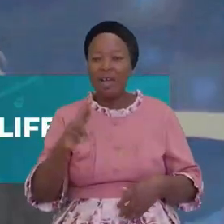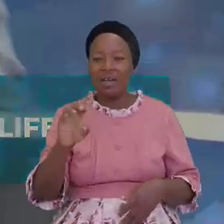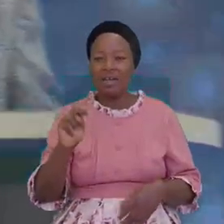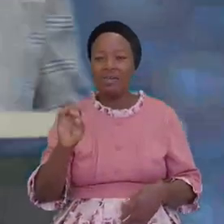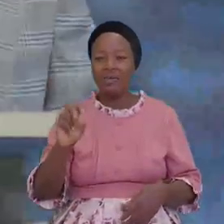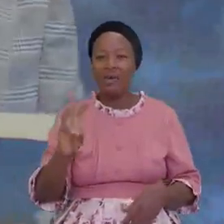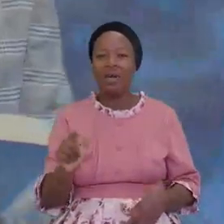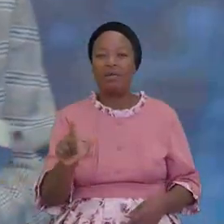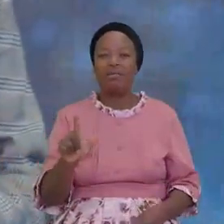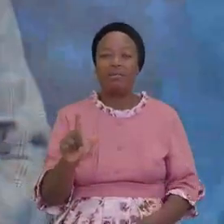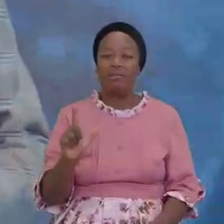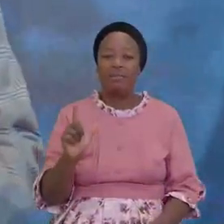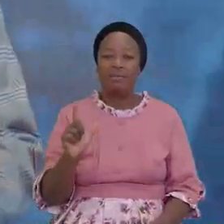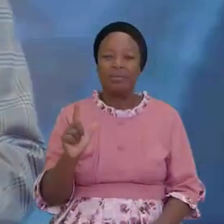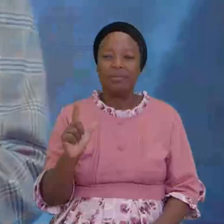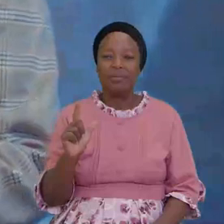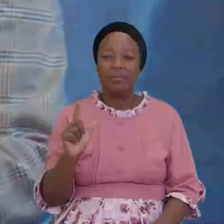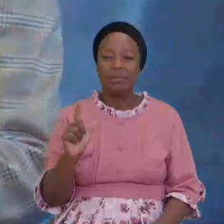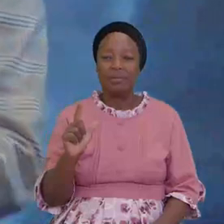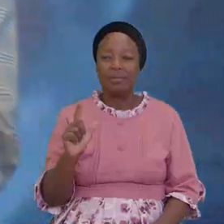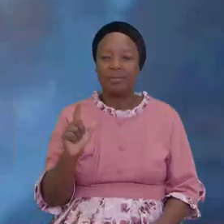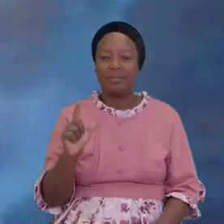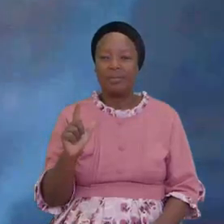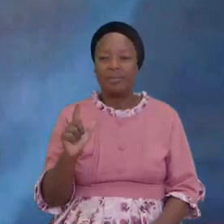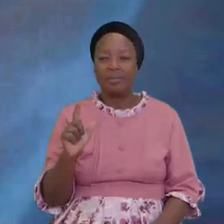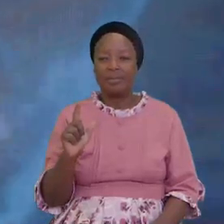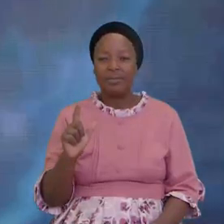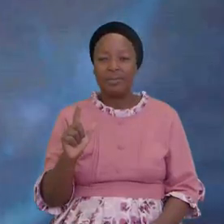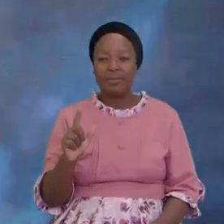L'ABC de la vie abondante, complète et du renouvellement.